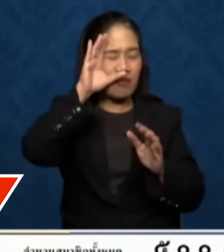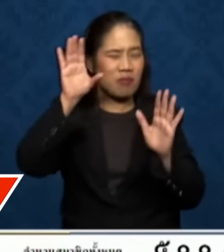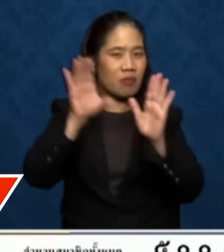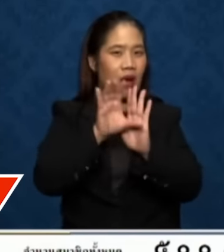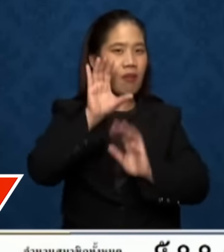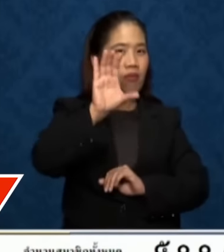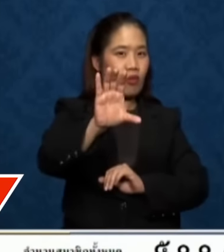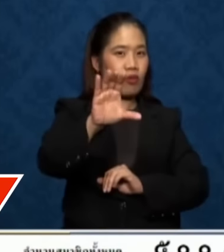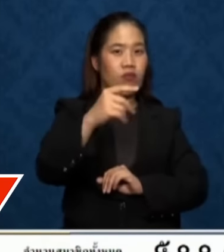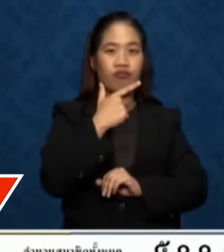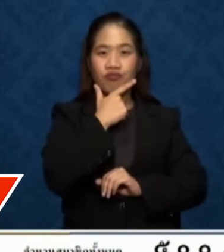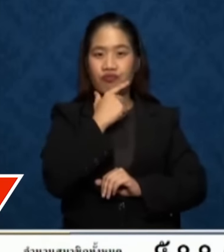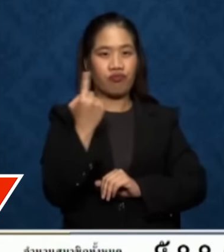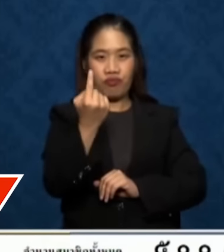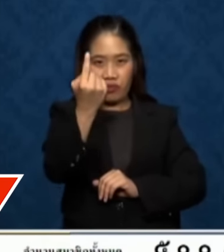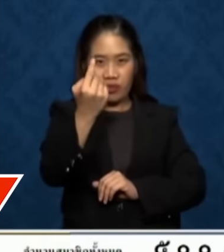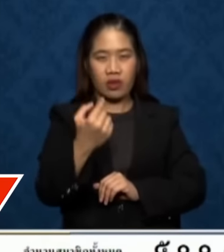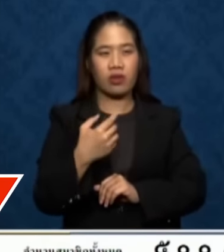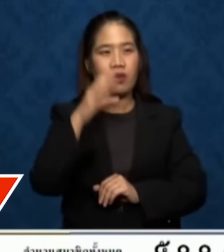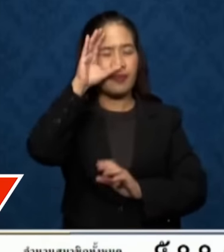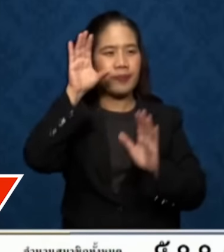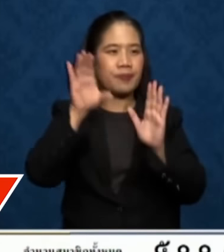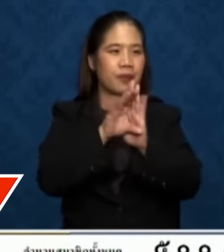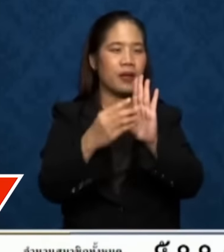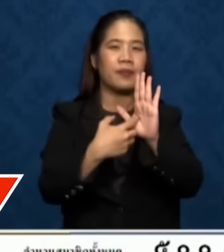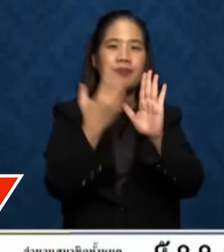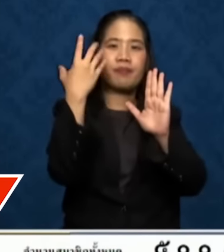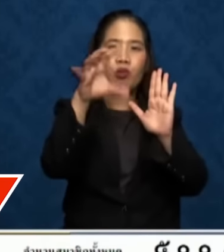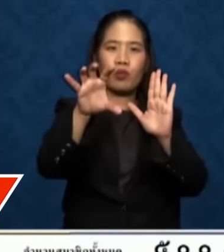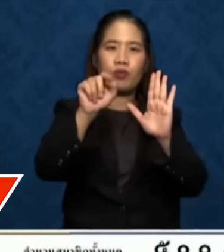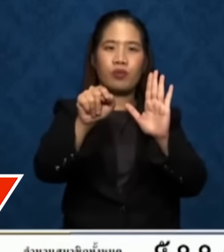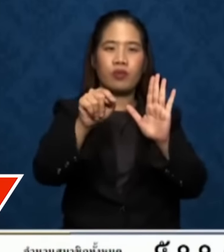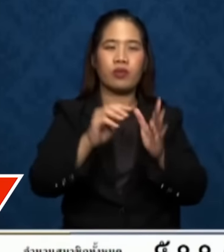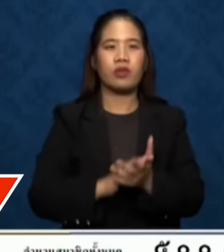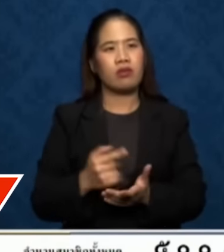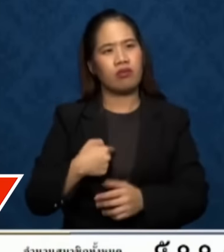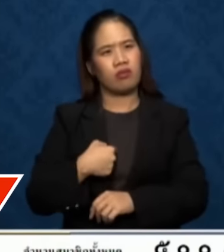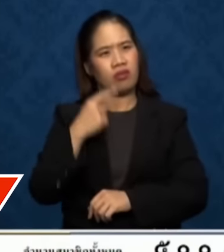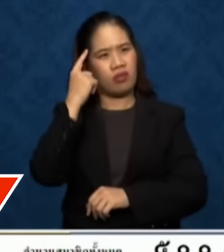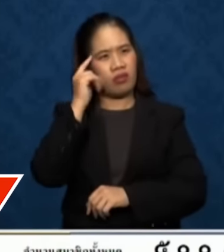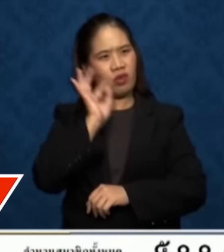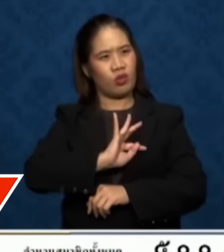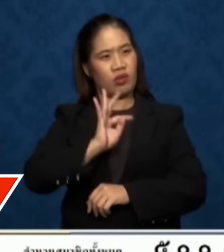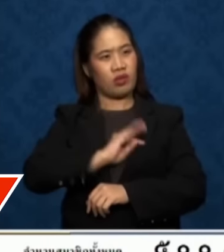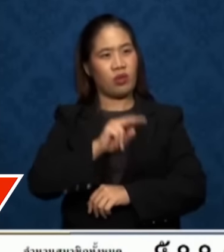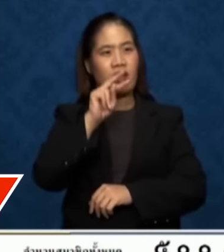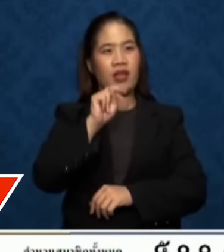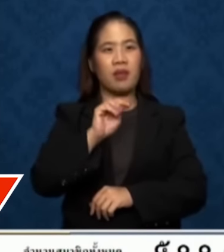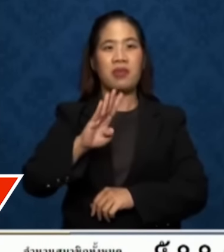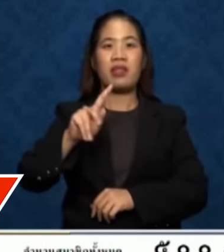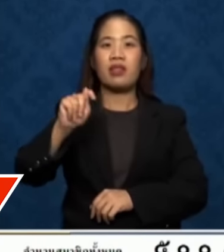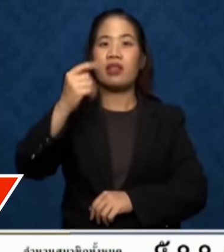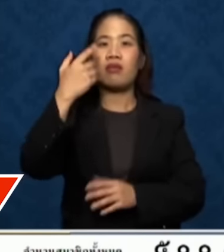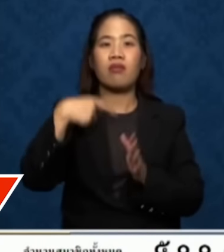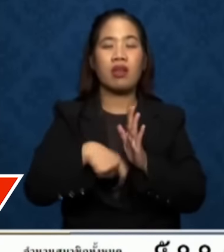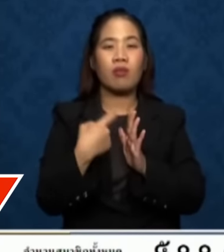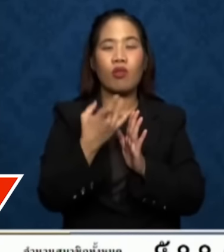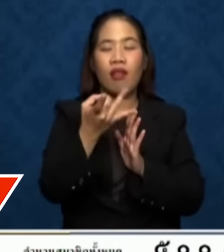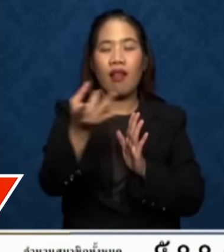ของนายกรัฐมนตรีอยู่บนปกนิตยสารระดับโลกดิฉันไม่เข้าใจว่า NBT มีเหตุผลอะไร